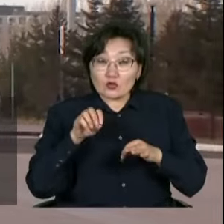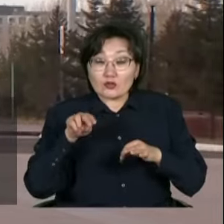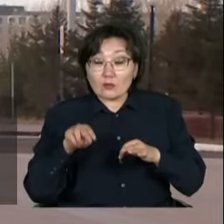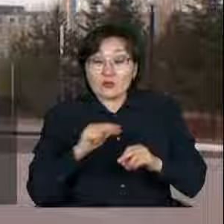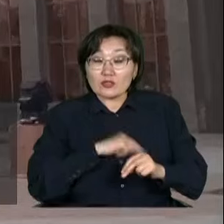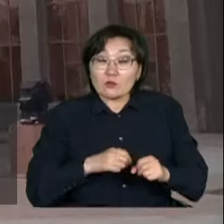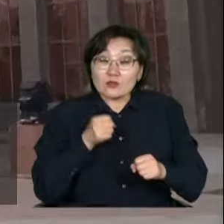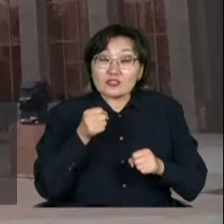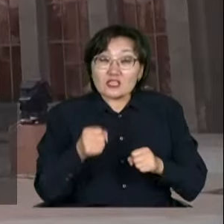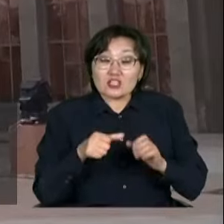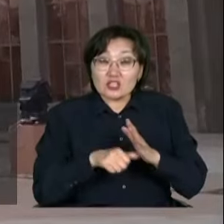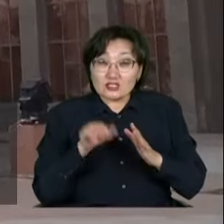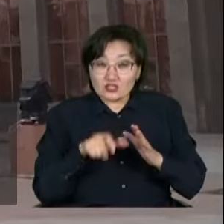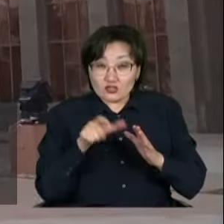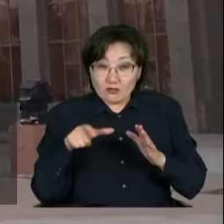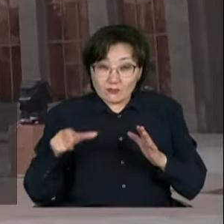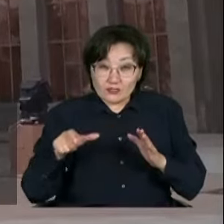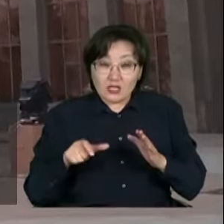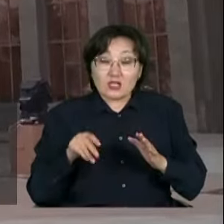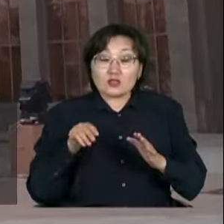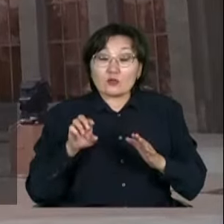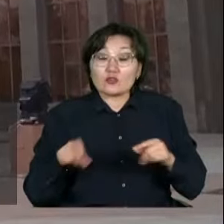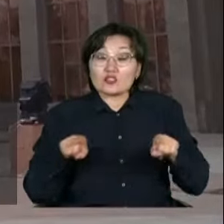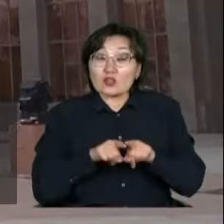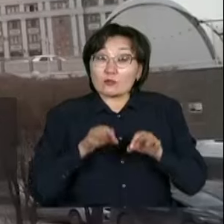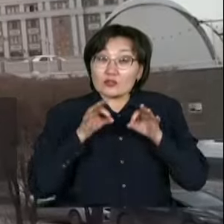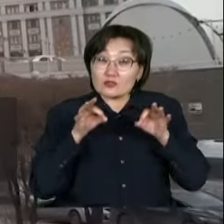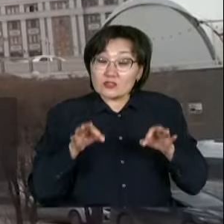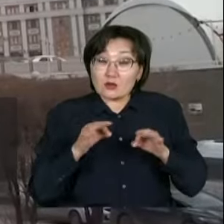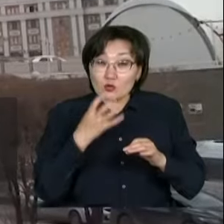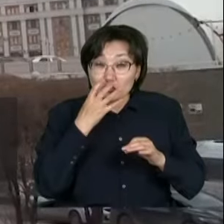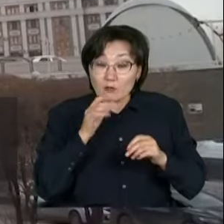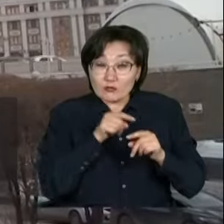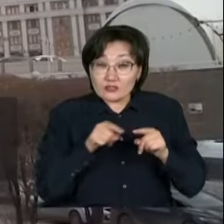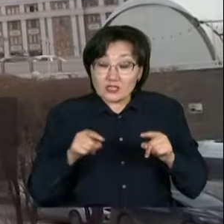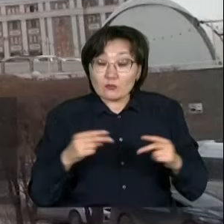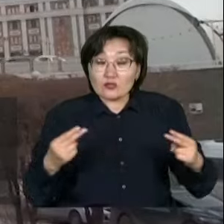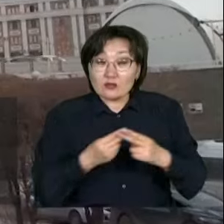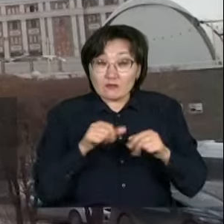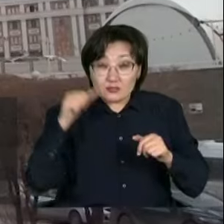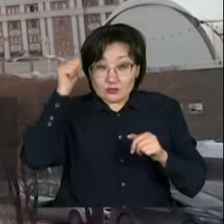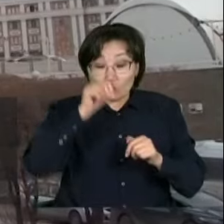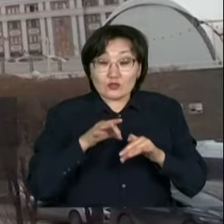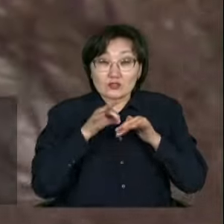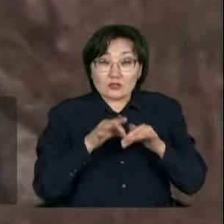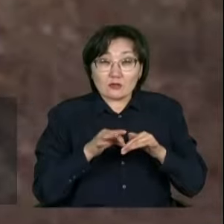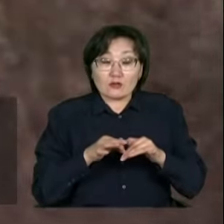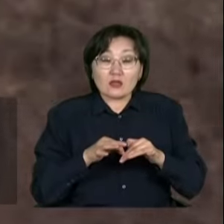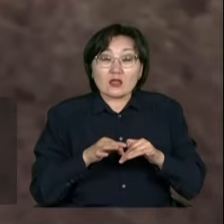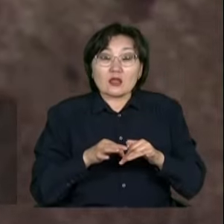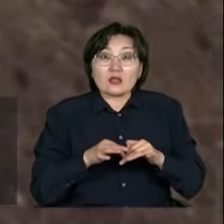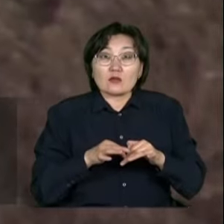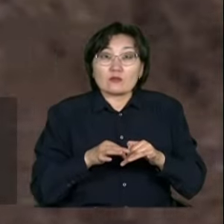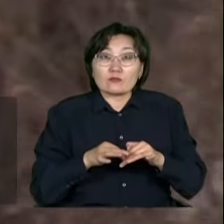трудоустроены почти 6 тысяч человек. Жеңіс Касымбек также отметил, что отопительный сезон в столице в этом году проходит с профицитом